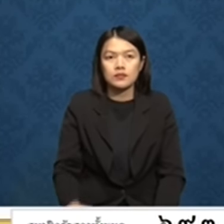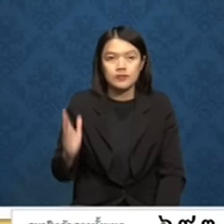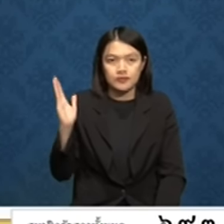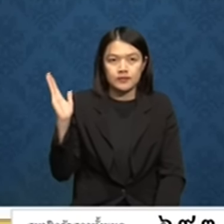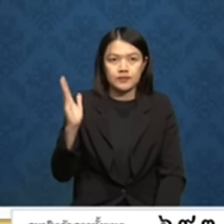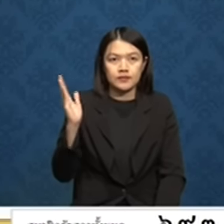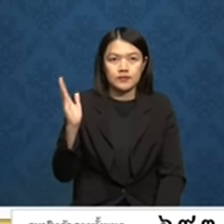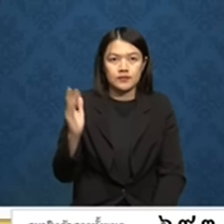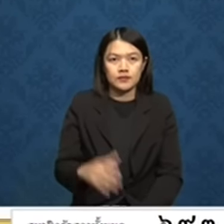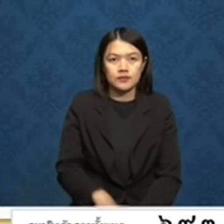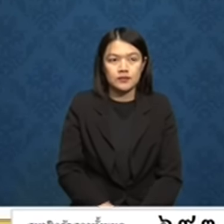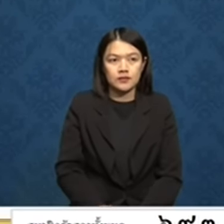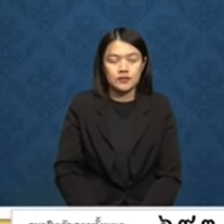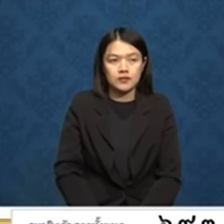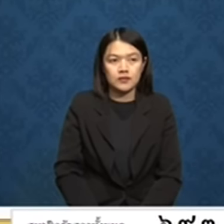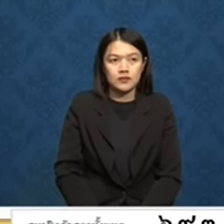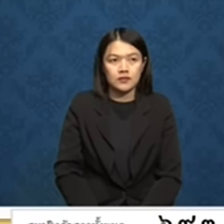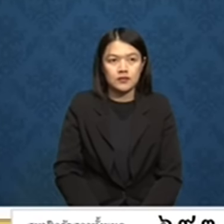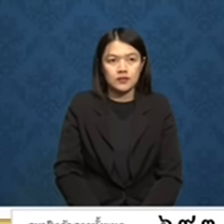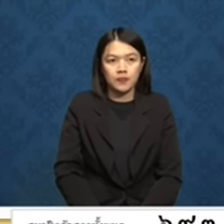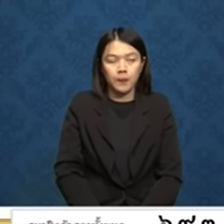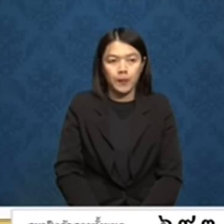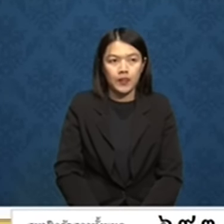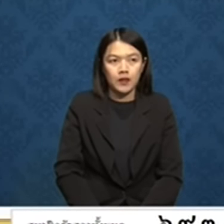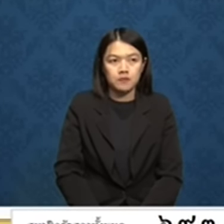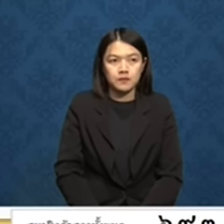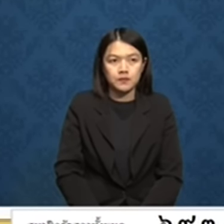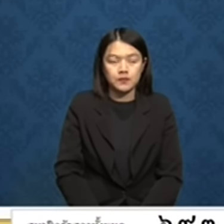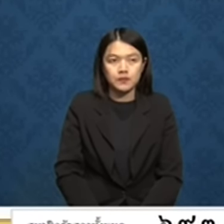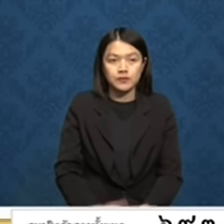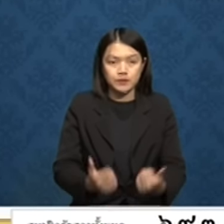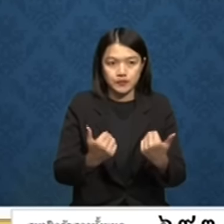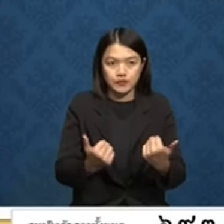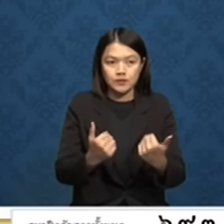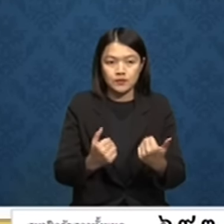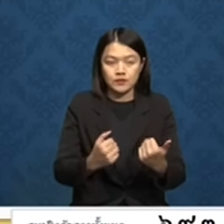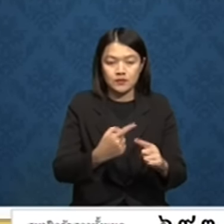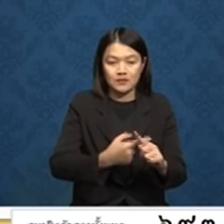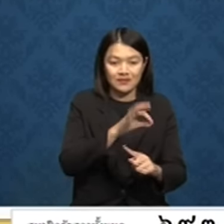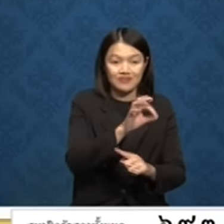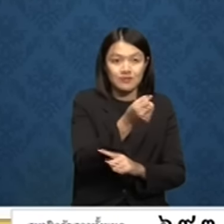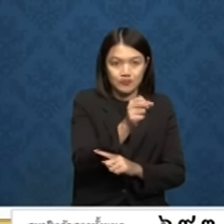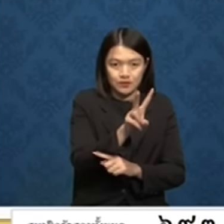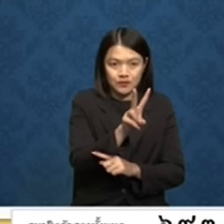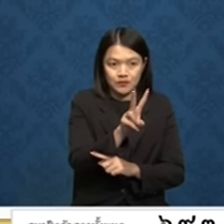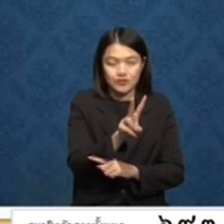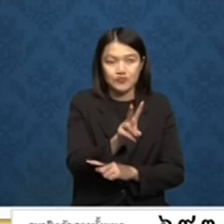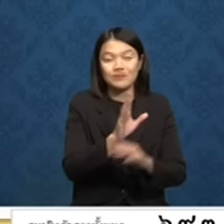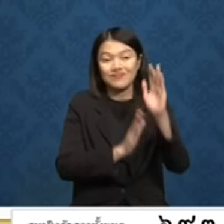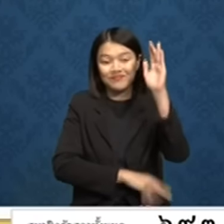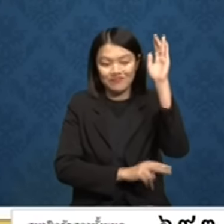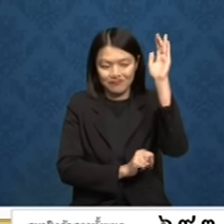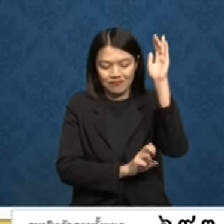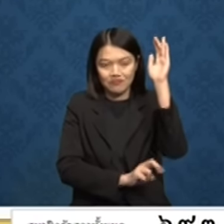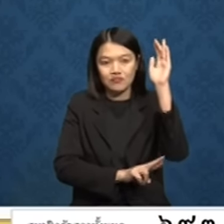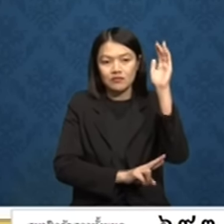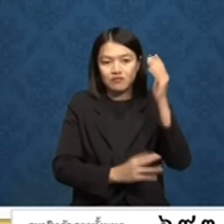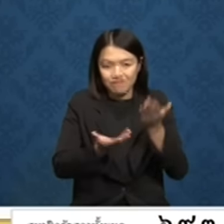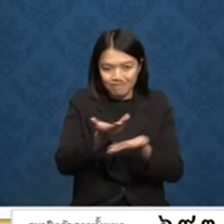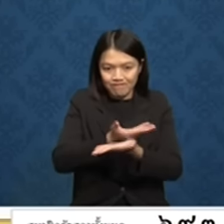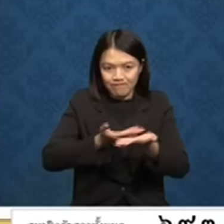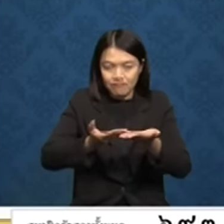ไปครับและแน่นอนครับวันนี้วันที่12กันยาที่ศาลนราธิวาสมีการพิจารณานัด